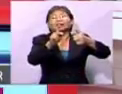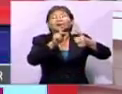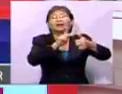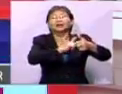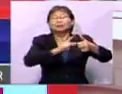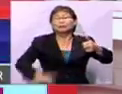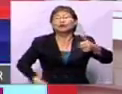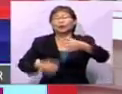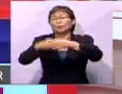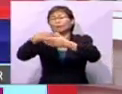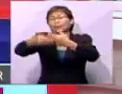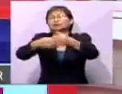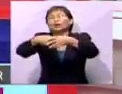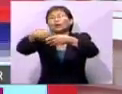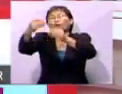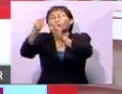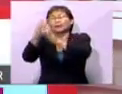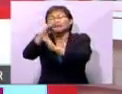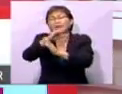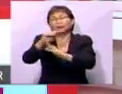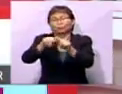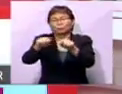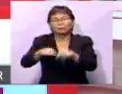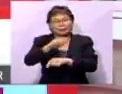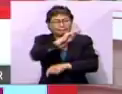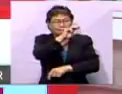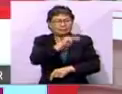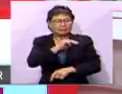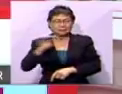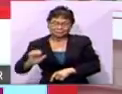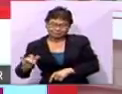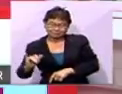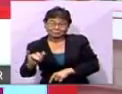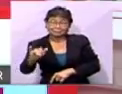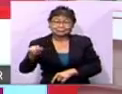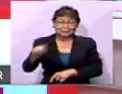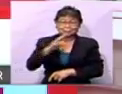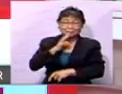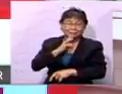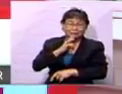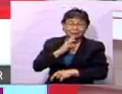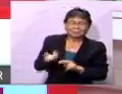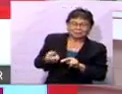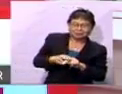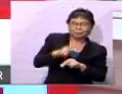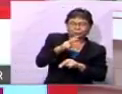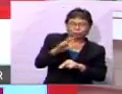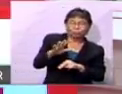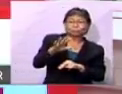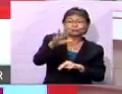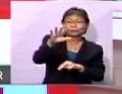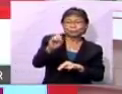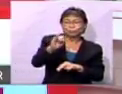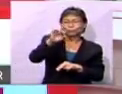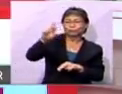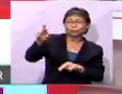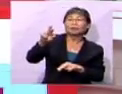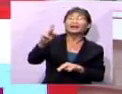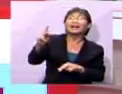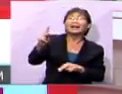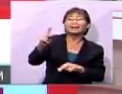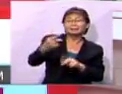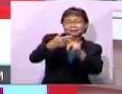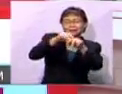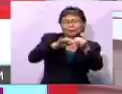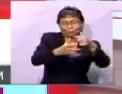Bandar dan Wilayah. Menterinya Datuk Seri Ismail Sabri Yaakob berkata ia merupakan tambahan RM250,000